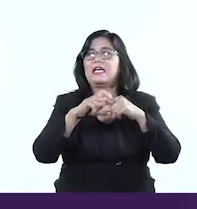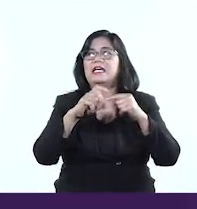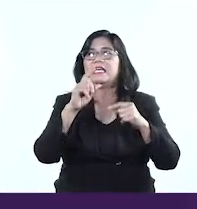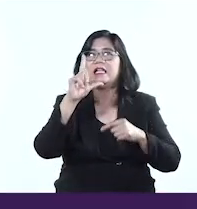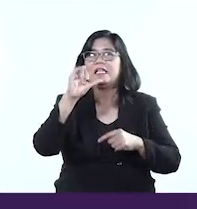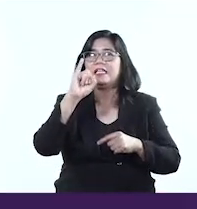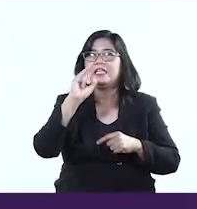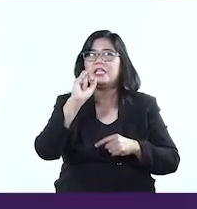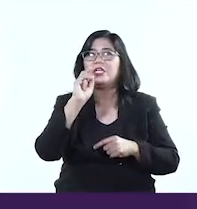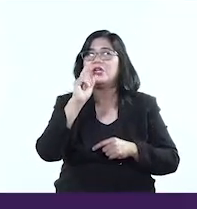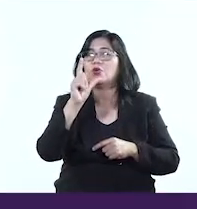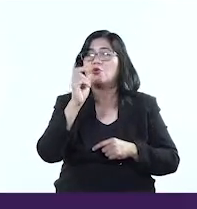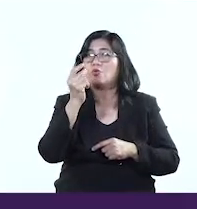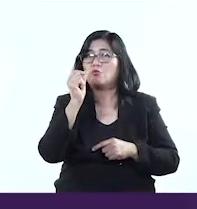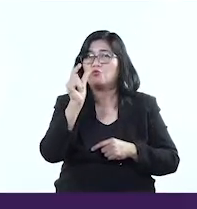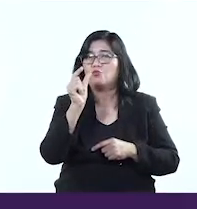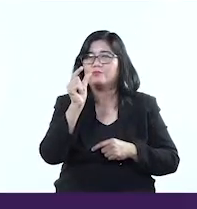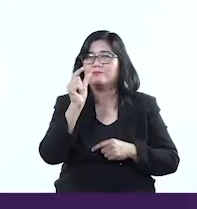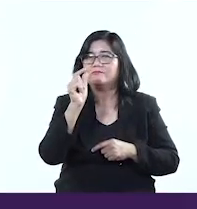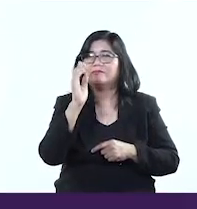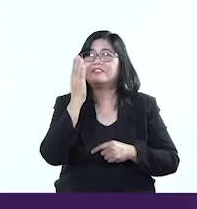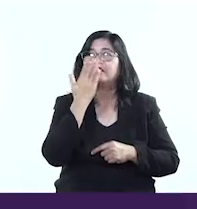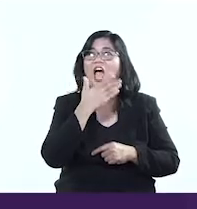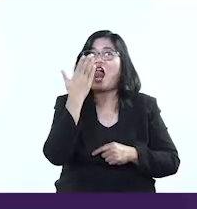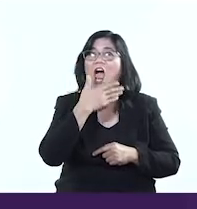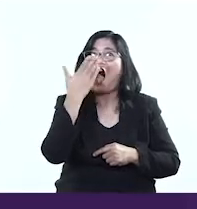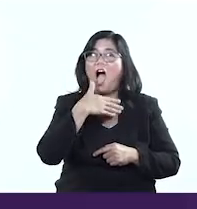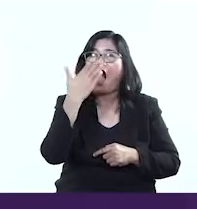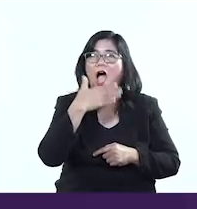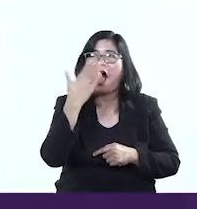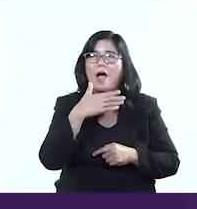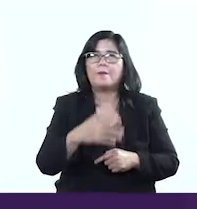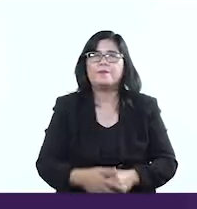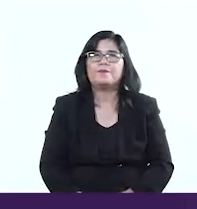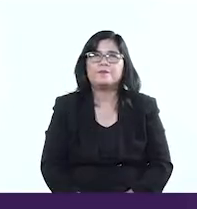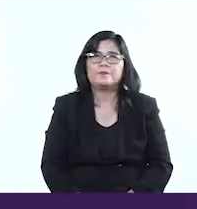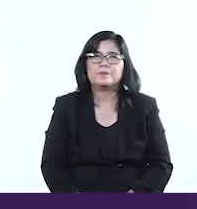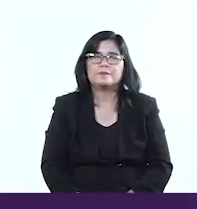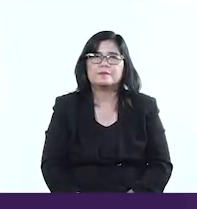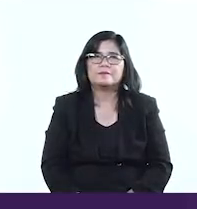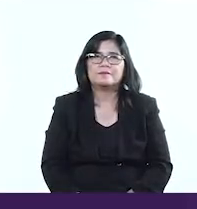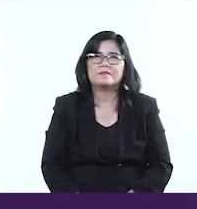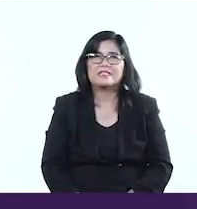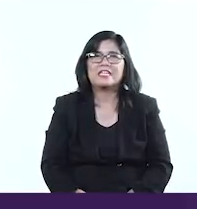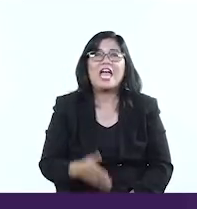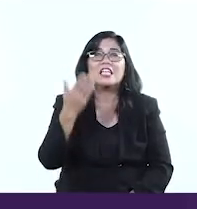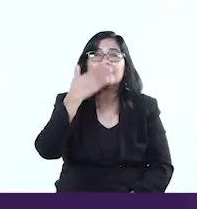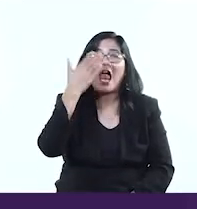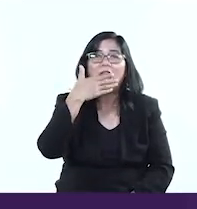caleru hahaha eh Jumat di rumah sambil kleru